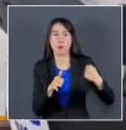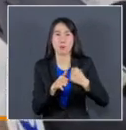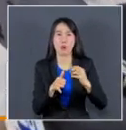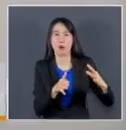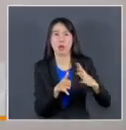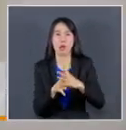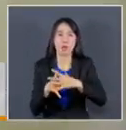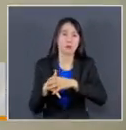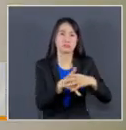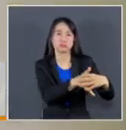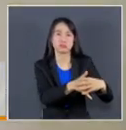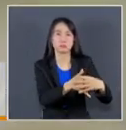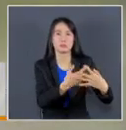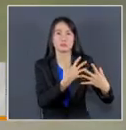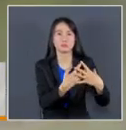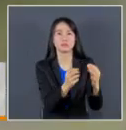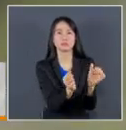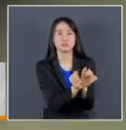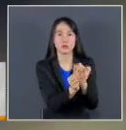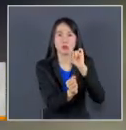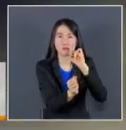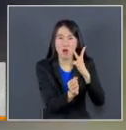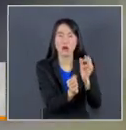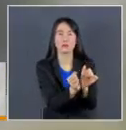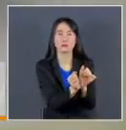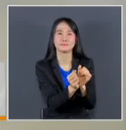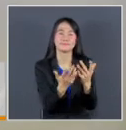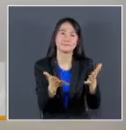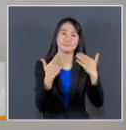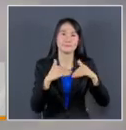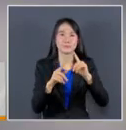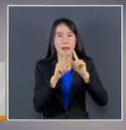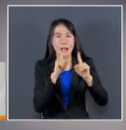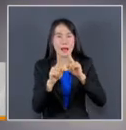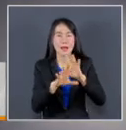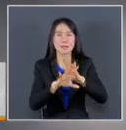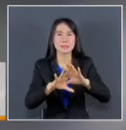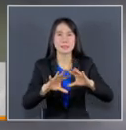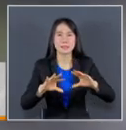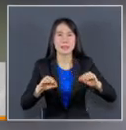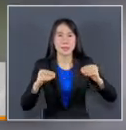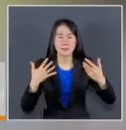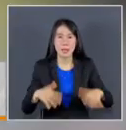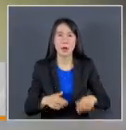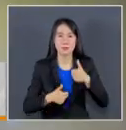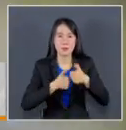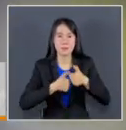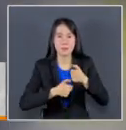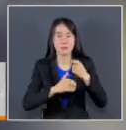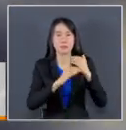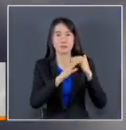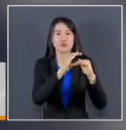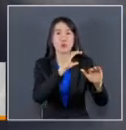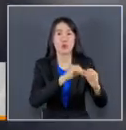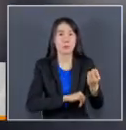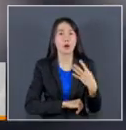ดลูกสาวกลับไปขังอีกรอบนึงหลังจากนั้นลูกขาดการติดต่อไปกระทั่งมีข้อความส่งมาหาแม่บอกว่าหนู